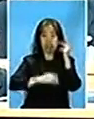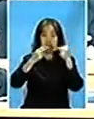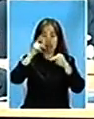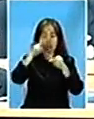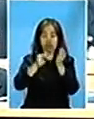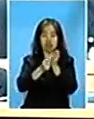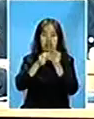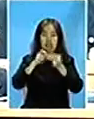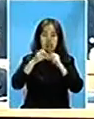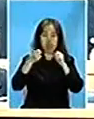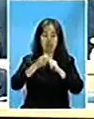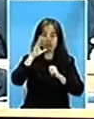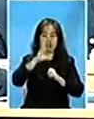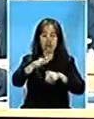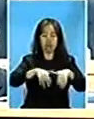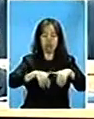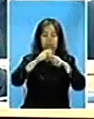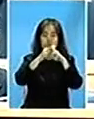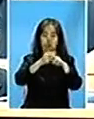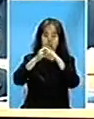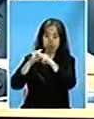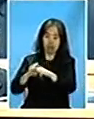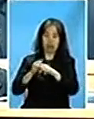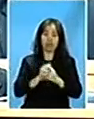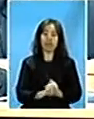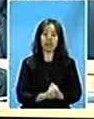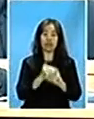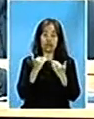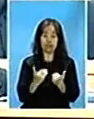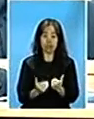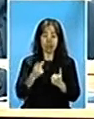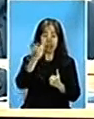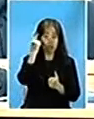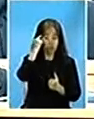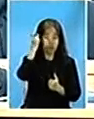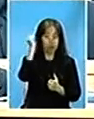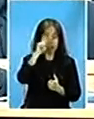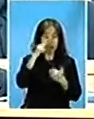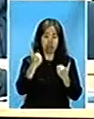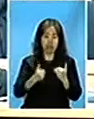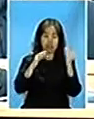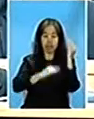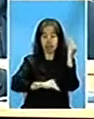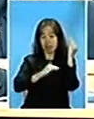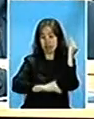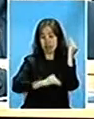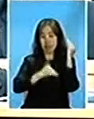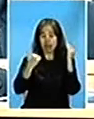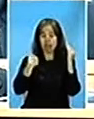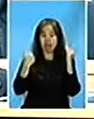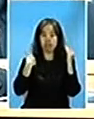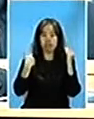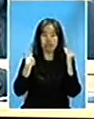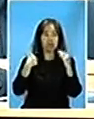หาด้วยพี่น้องประชาชนเขาเองนะครับวันนี้เนี่ยท่านทราบไหมครับว่าชายแดนใต้นั้นเนี่ย OIC